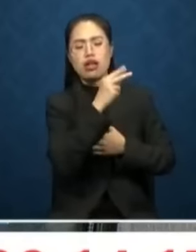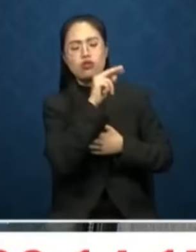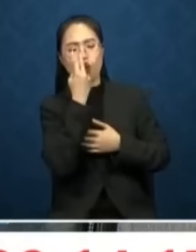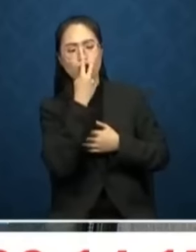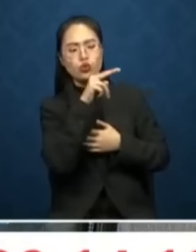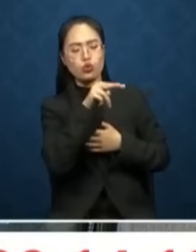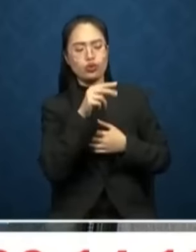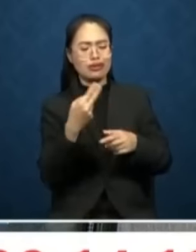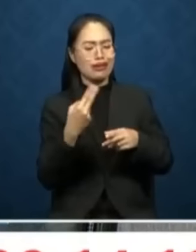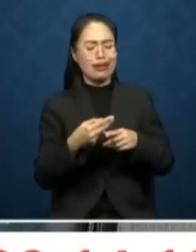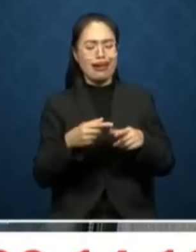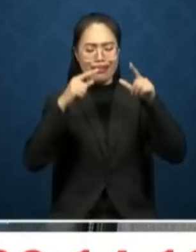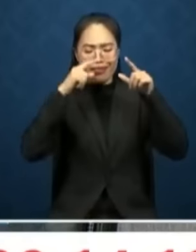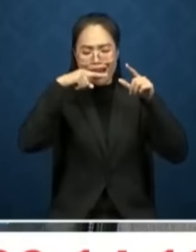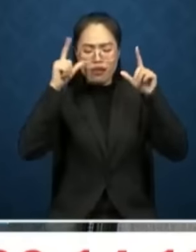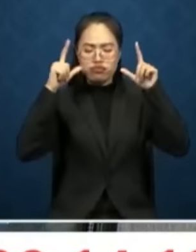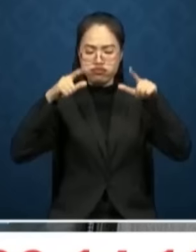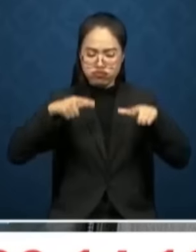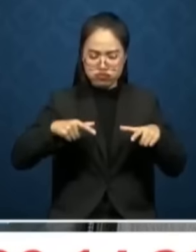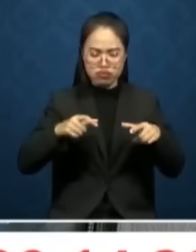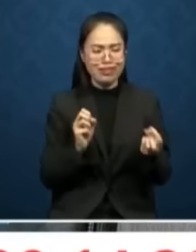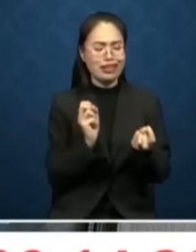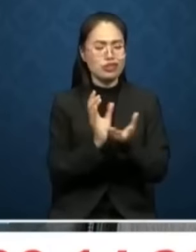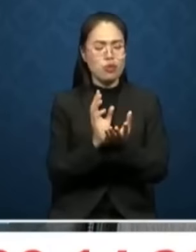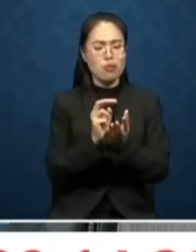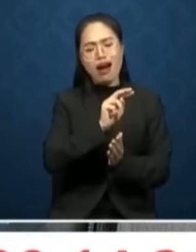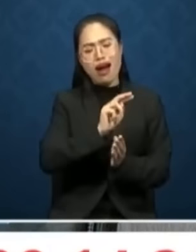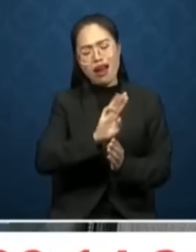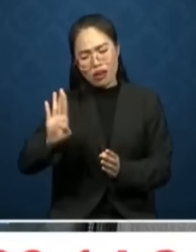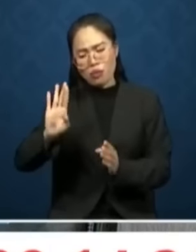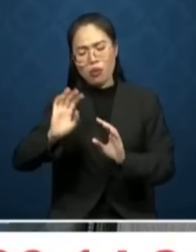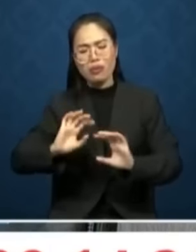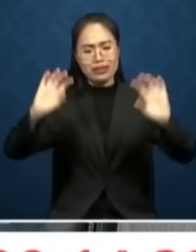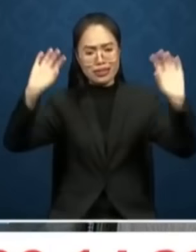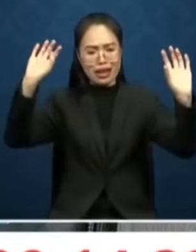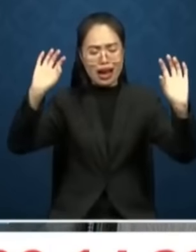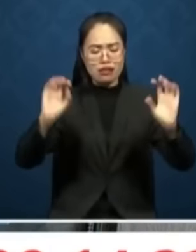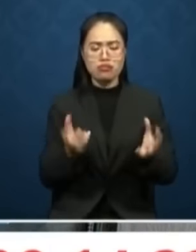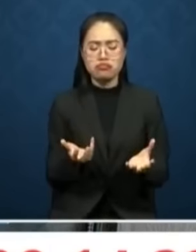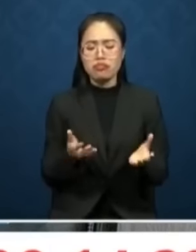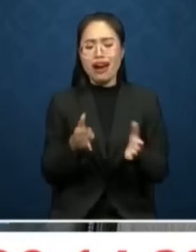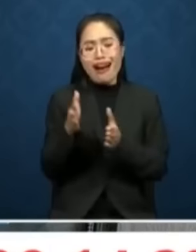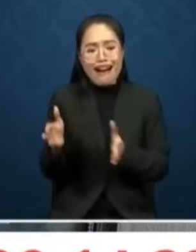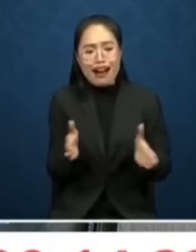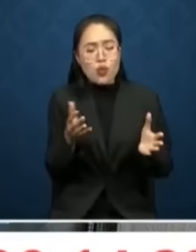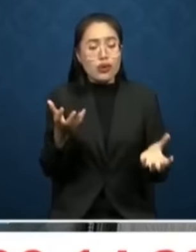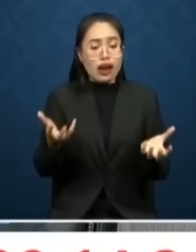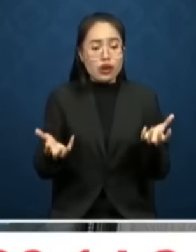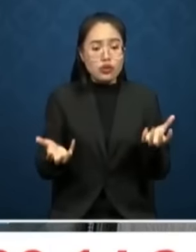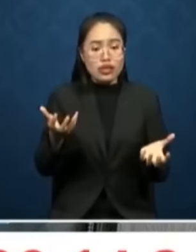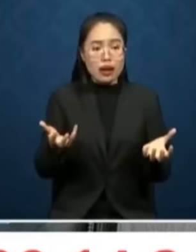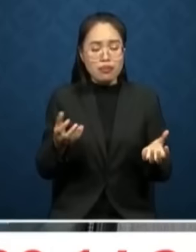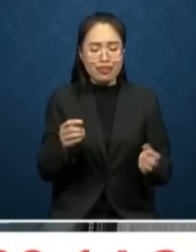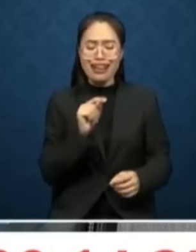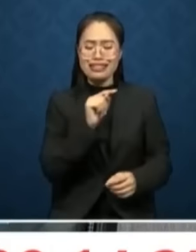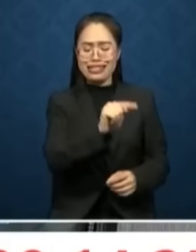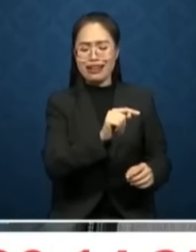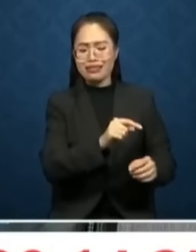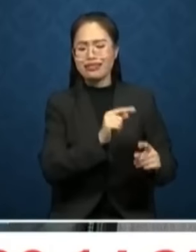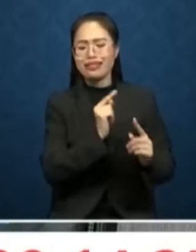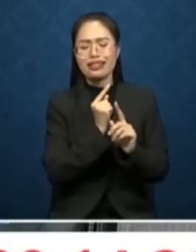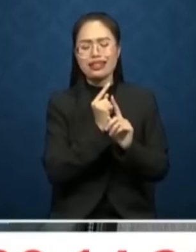ปนะครับประการที่4ท่านทำลายระบบราชการทำลายกระบวนการยุติธรรมเสียหายย่อยยับนะครับโดยเฉพาะในส่วนของการบังคับให้เป็นไปต